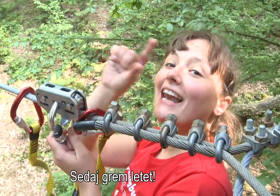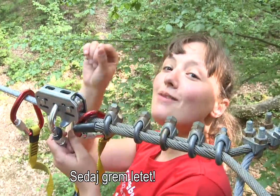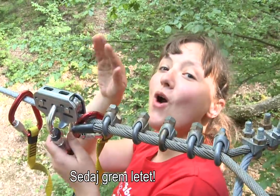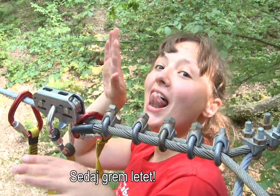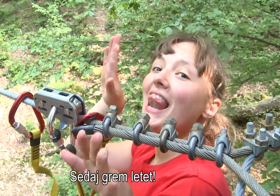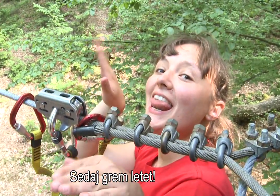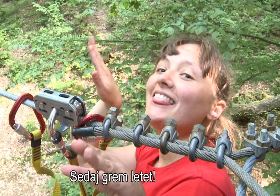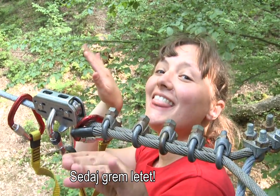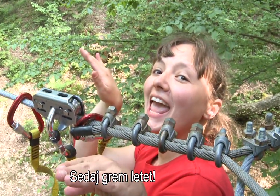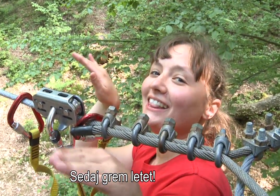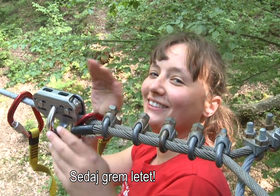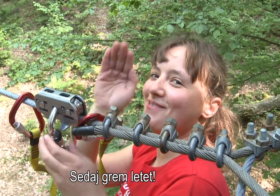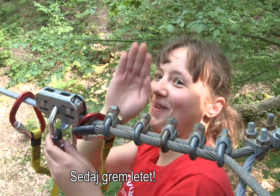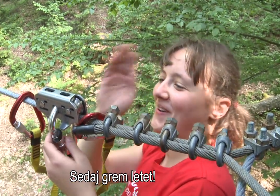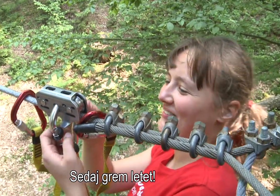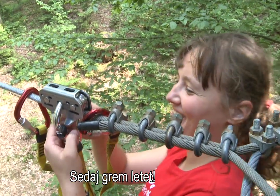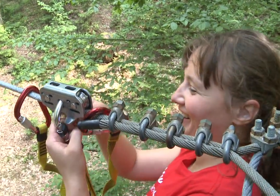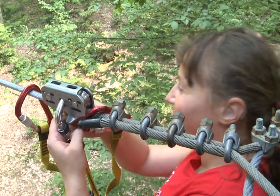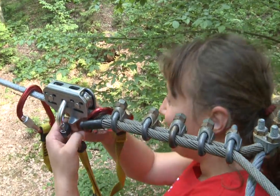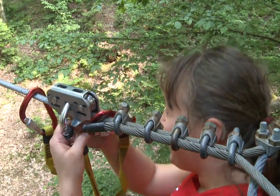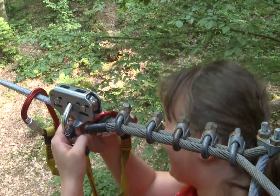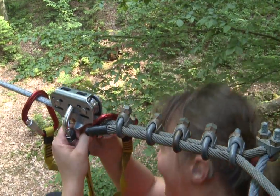Zdaj gremo leteti.